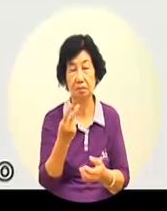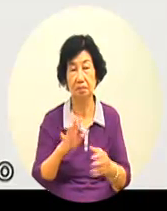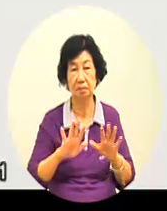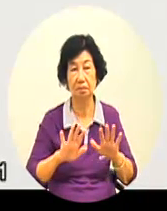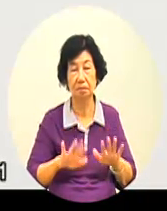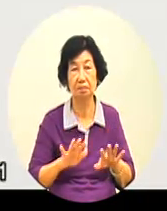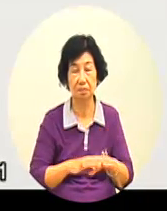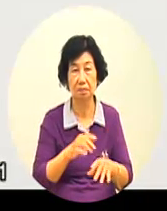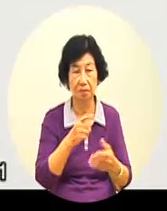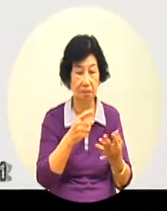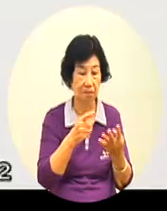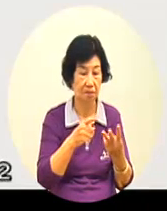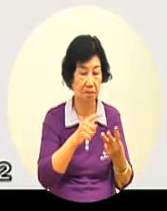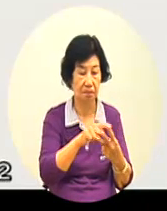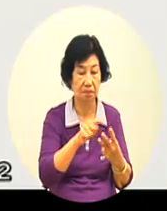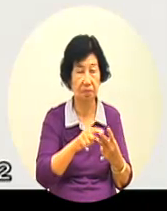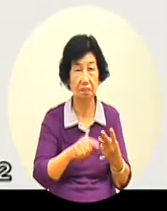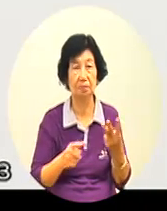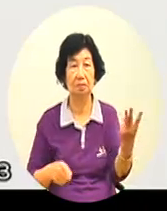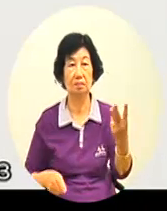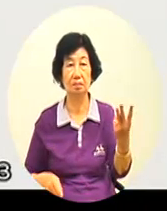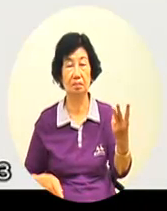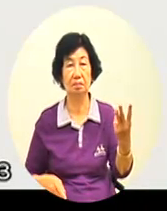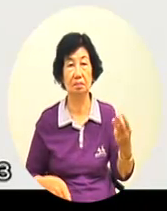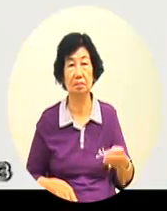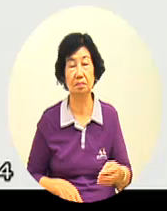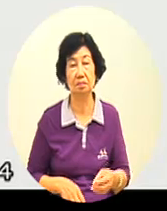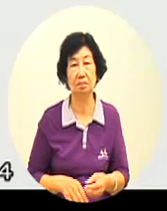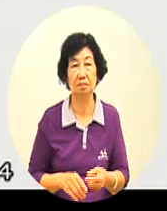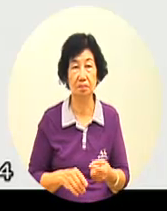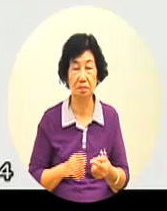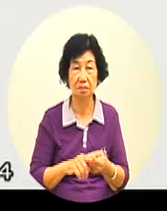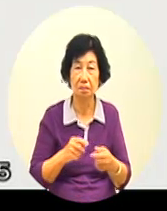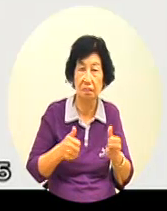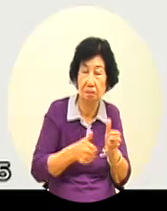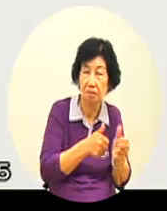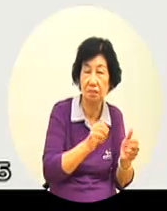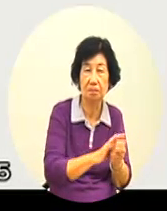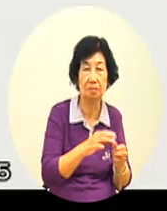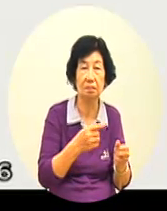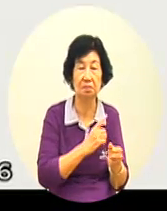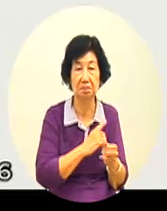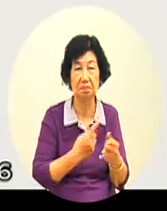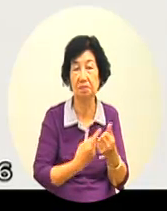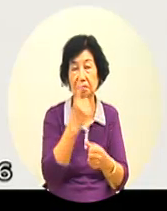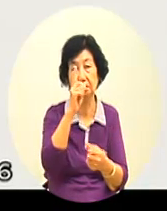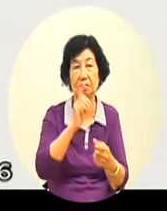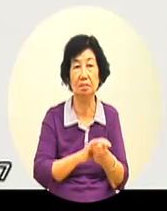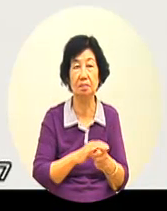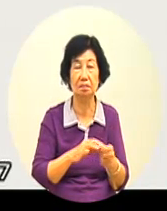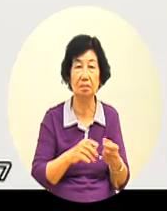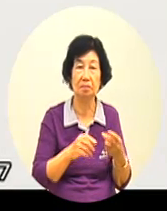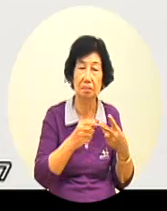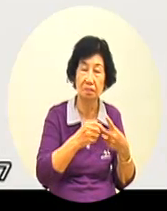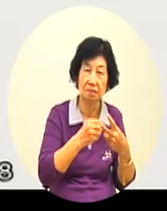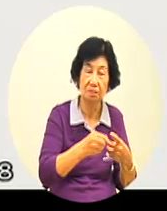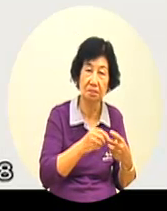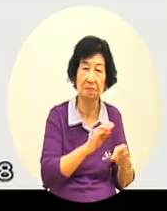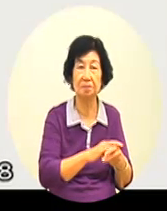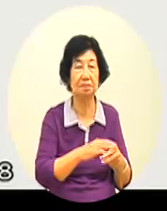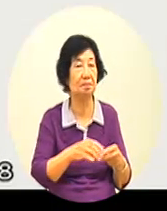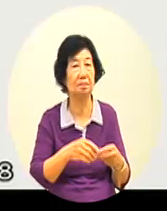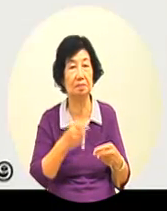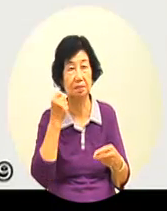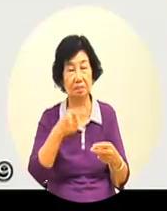让大家看到。单身的分类有追求单身的，还有被迫单身的。好，那另外